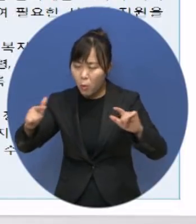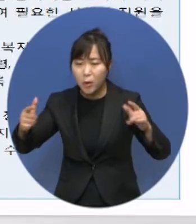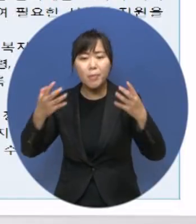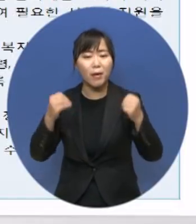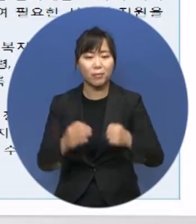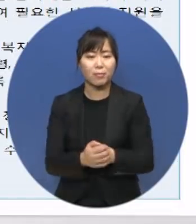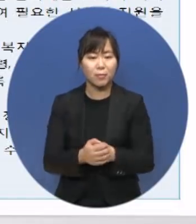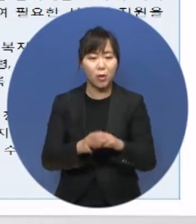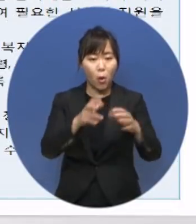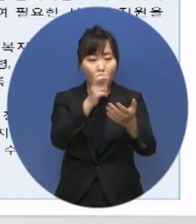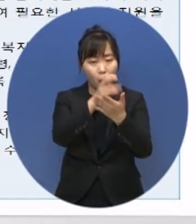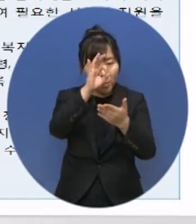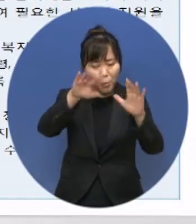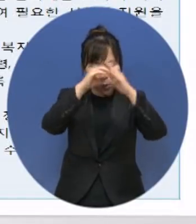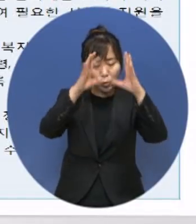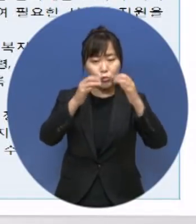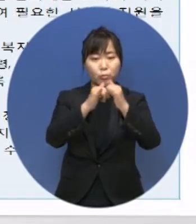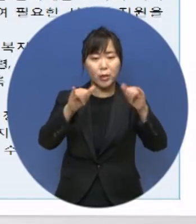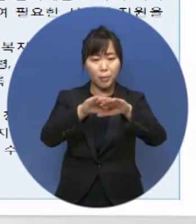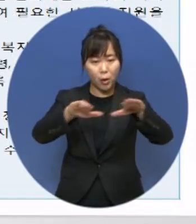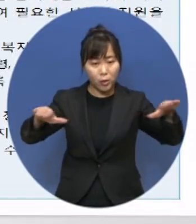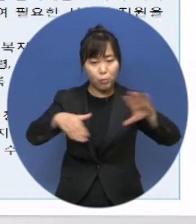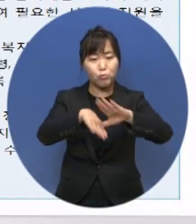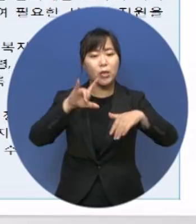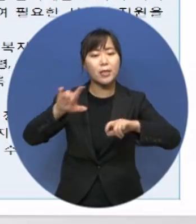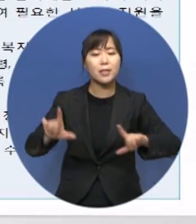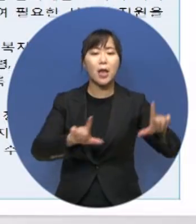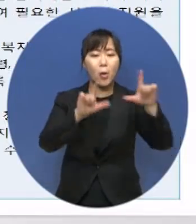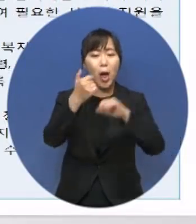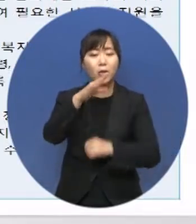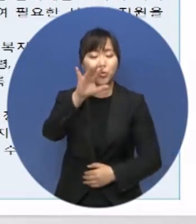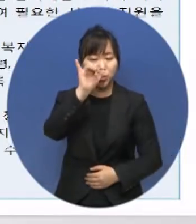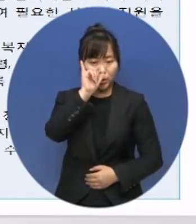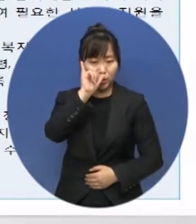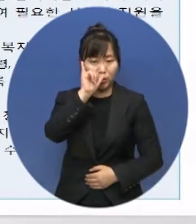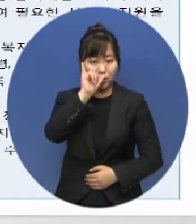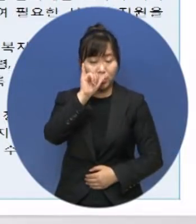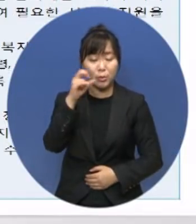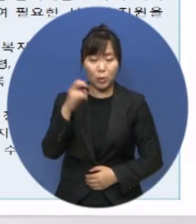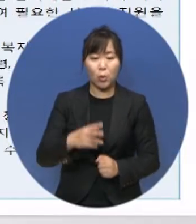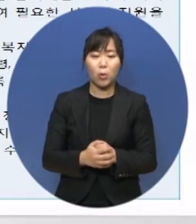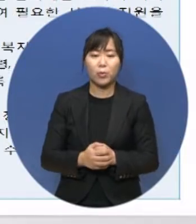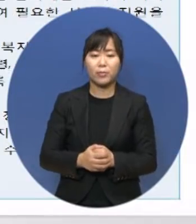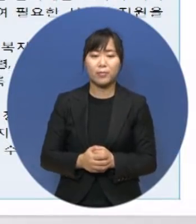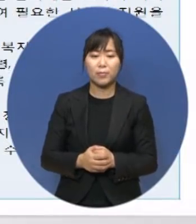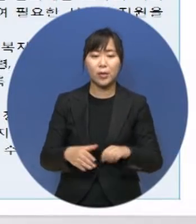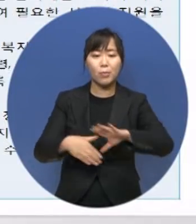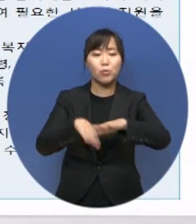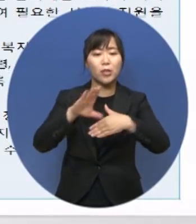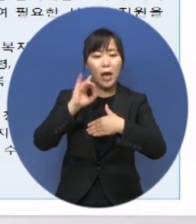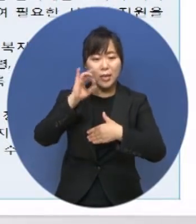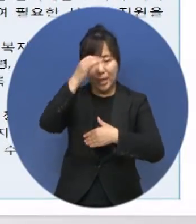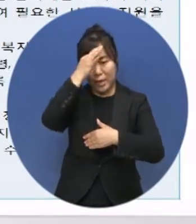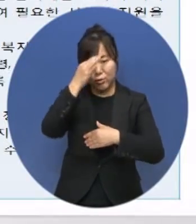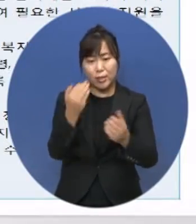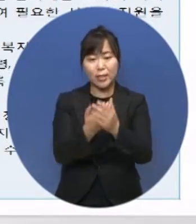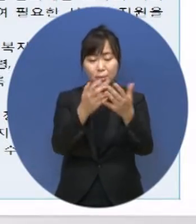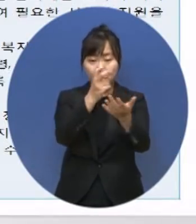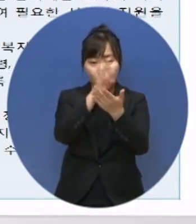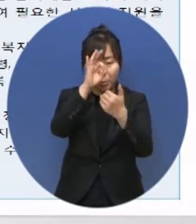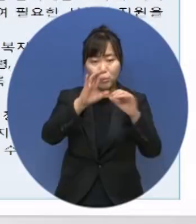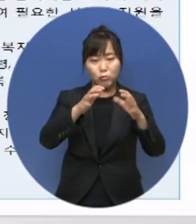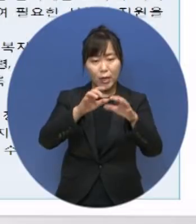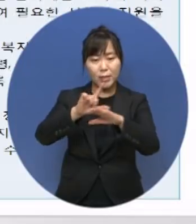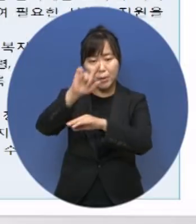있습니다. 헌법에서는 모든 국민이 평등하게 문화적 생활을 할 수 있도록 되어 있으며, 그 다음에 문화예술진흥법에서는 국가